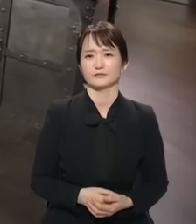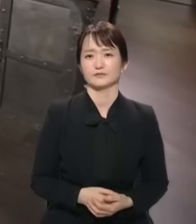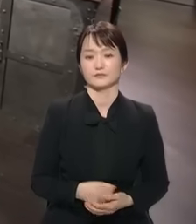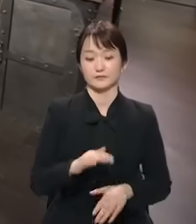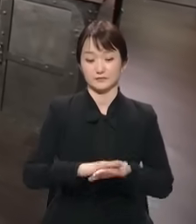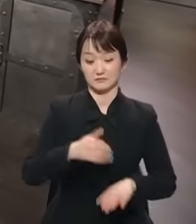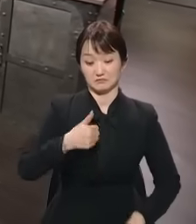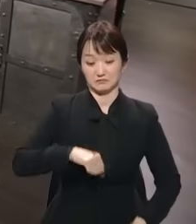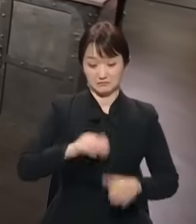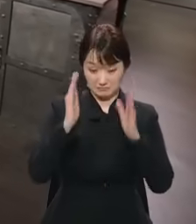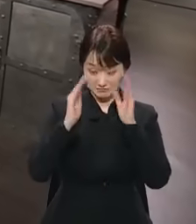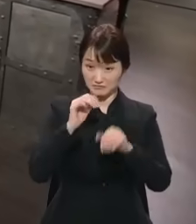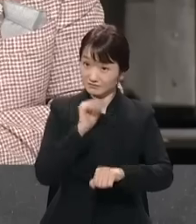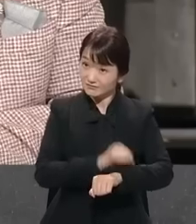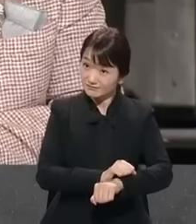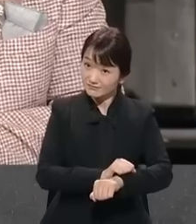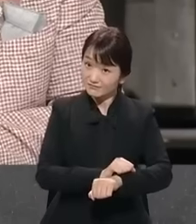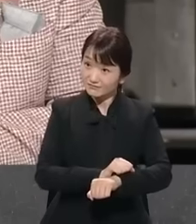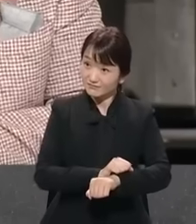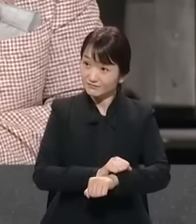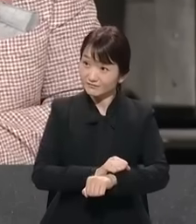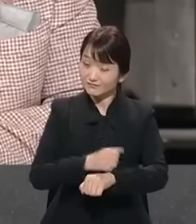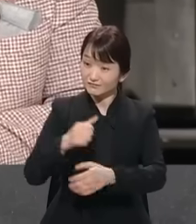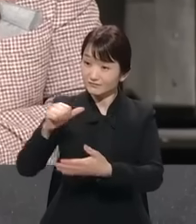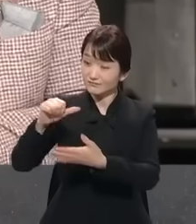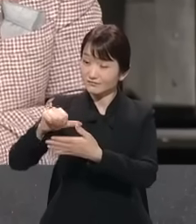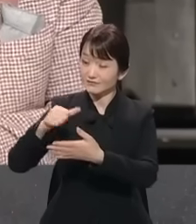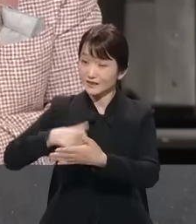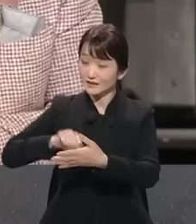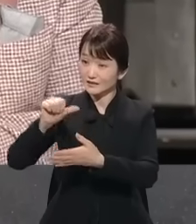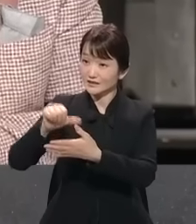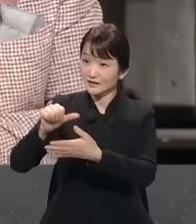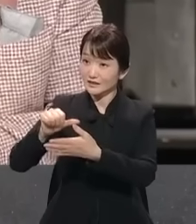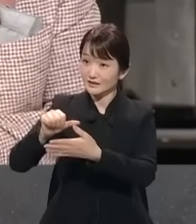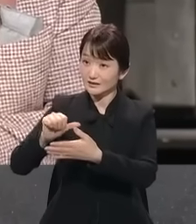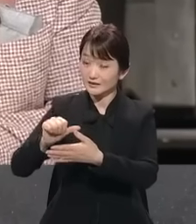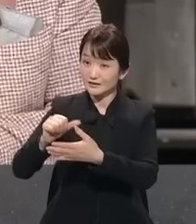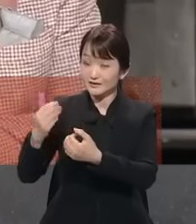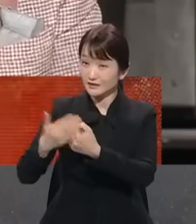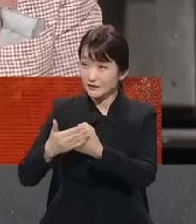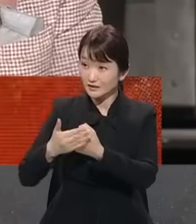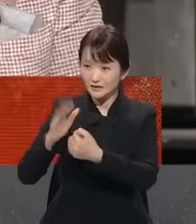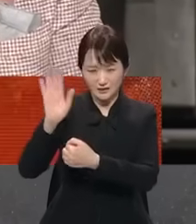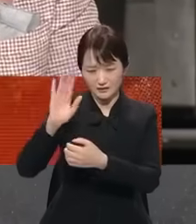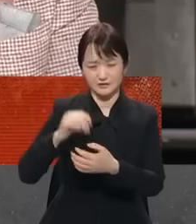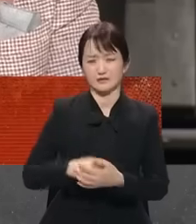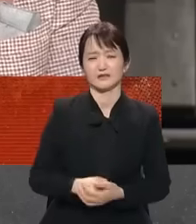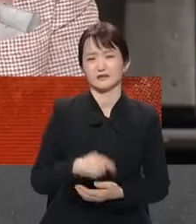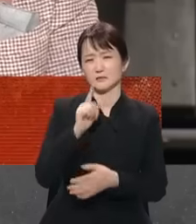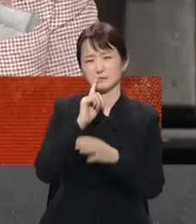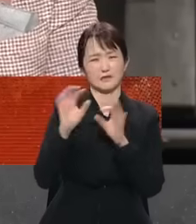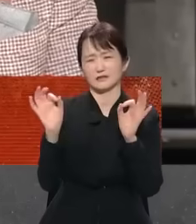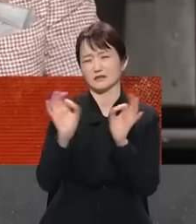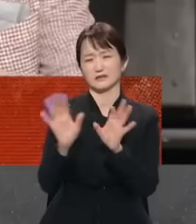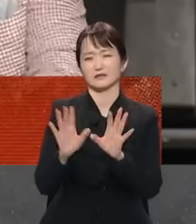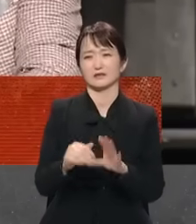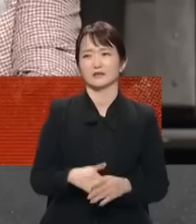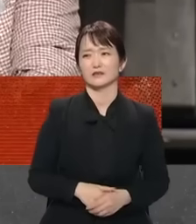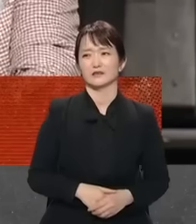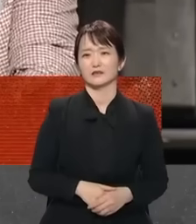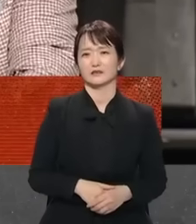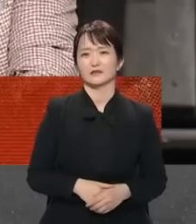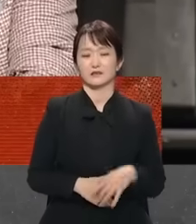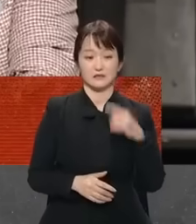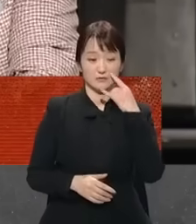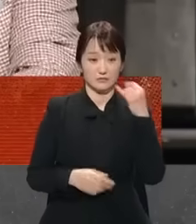잘하는 게 큰아들 때문이다. 말이 돼요? 왜? 그러면 단군 할아버지 때문에 닮아 잘한다 그러죠. 말이 안 되는 소리잖아요, 사실은. 예.